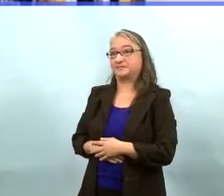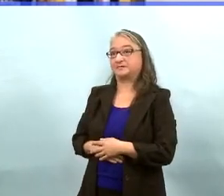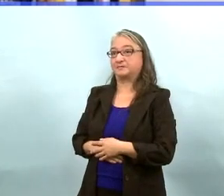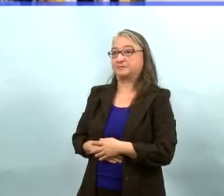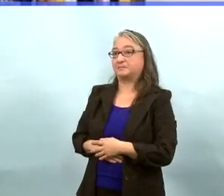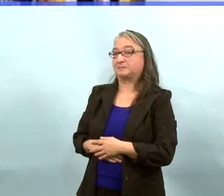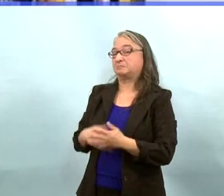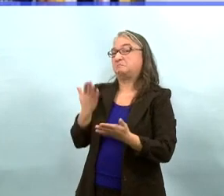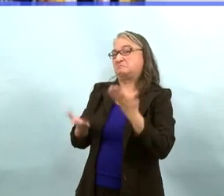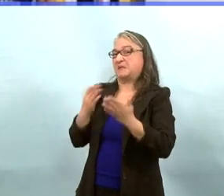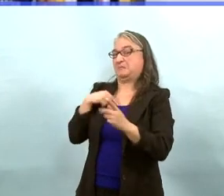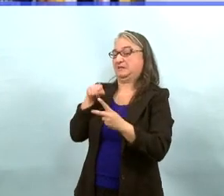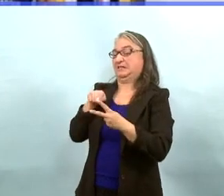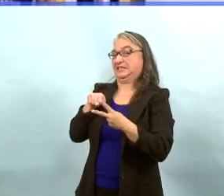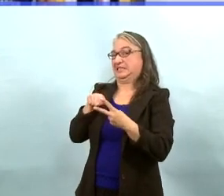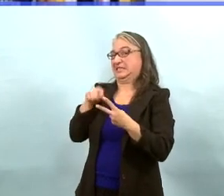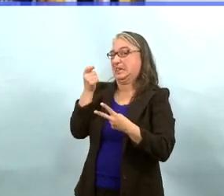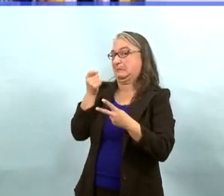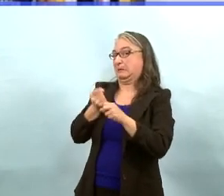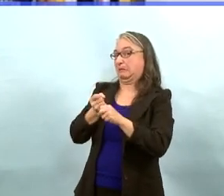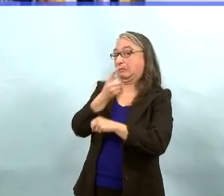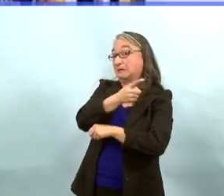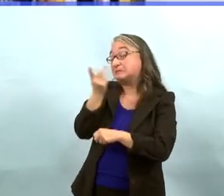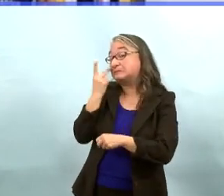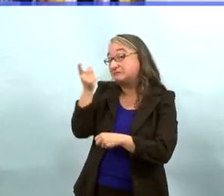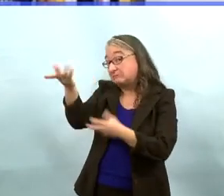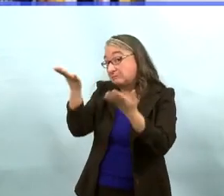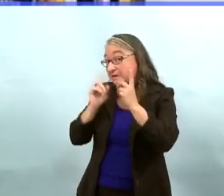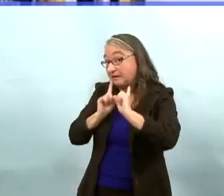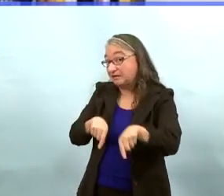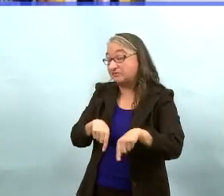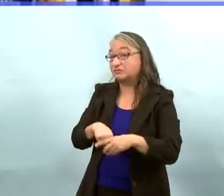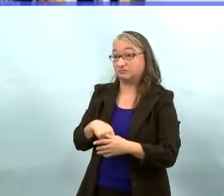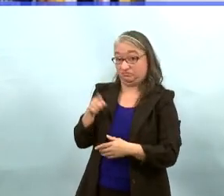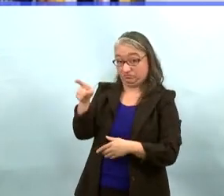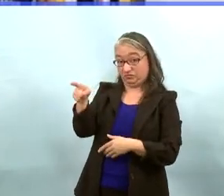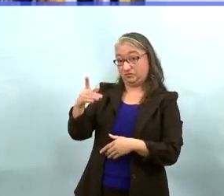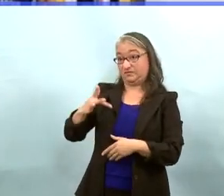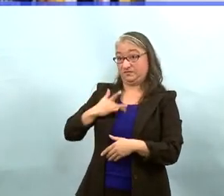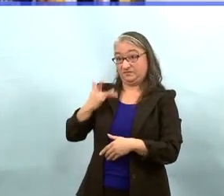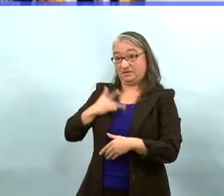Et deuxième question qui vous concerne peut-être moins, mais est-ce que